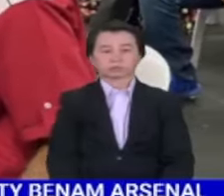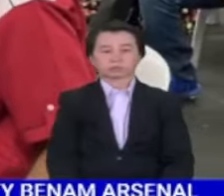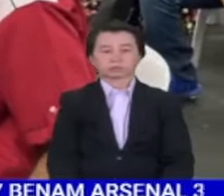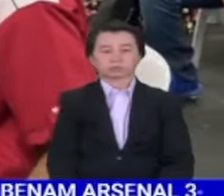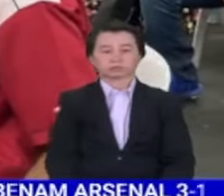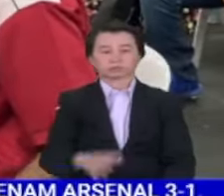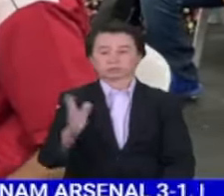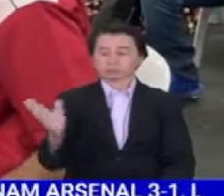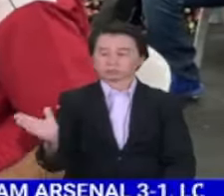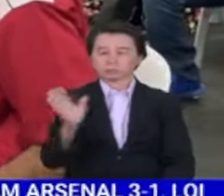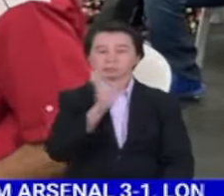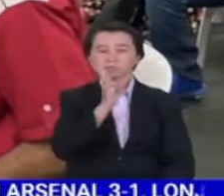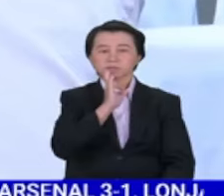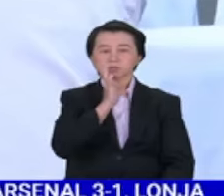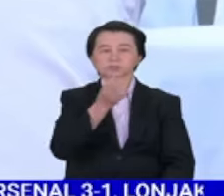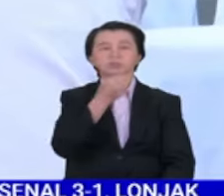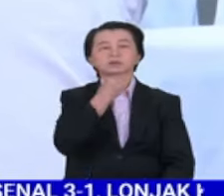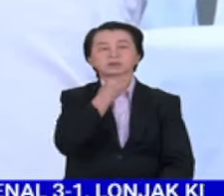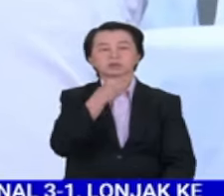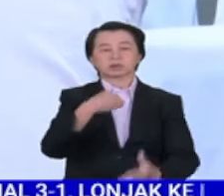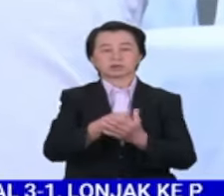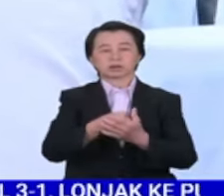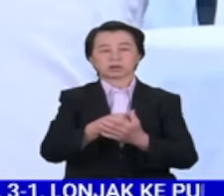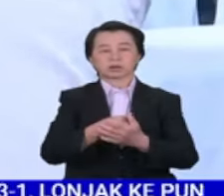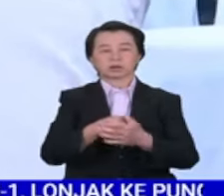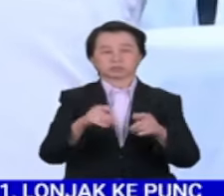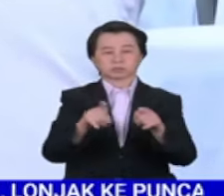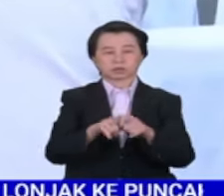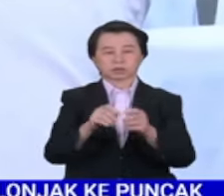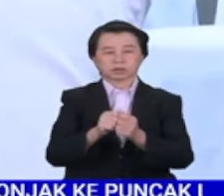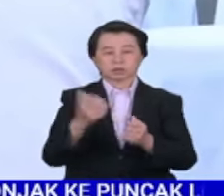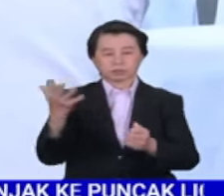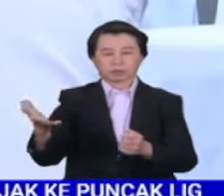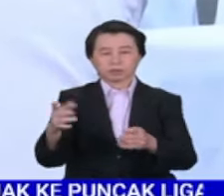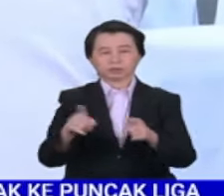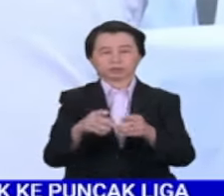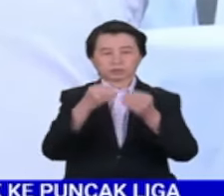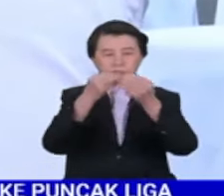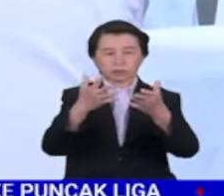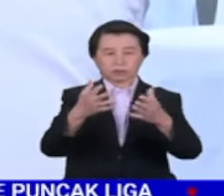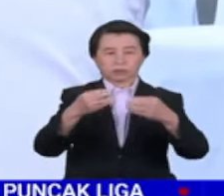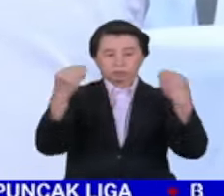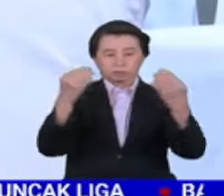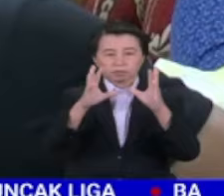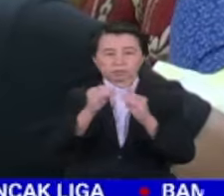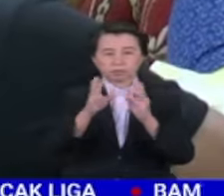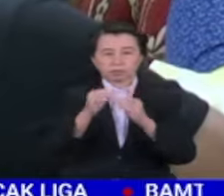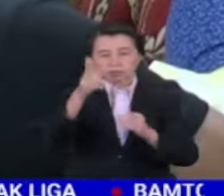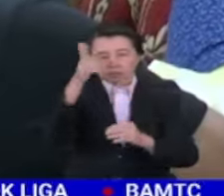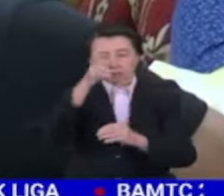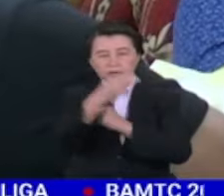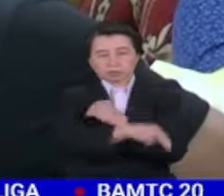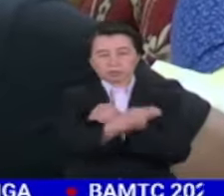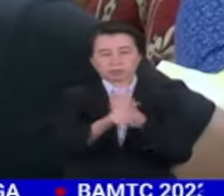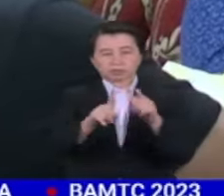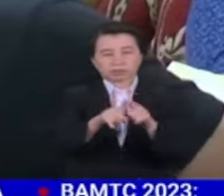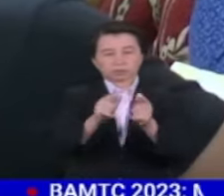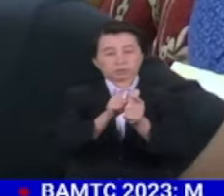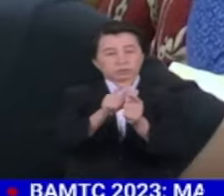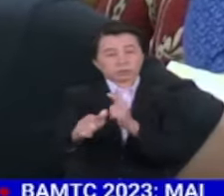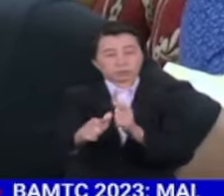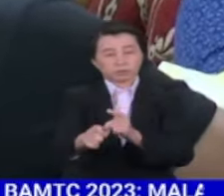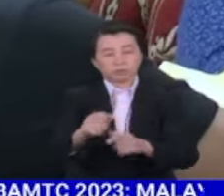Beliau berkata demikian sama beliau turut memaklumkan masyarakat majelis kerajaan Negeri turut meluluskan